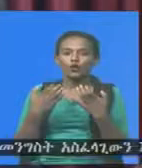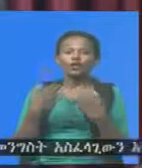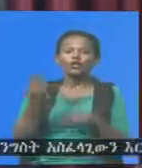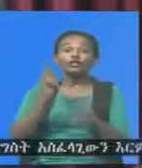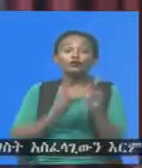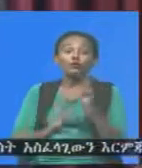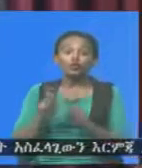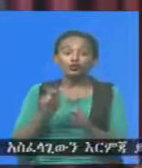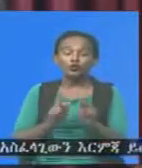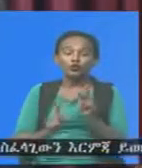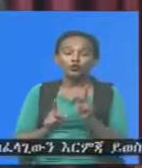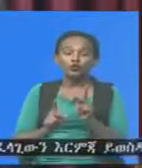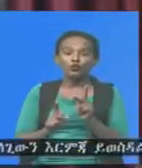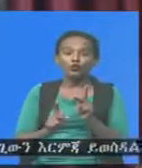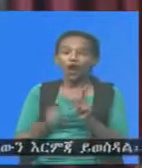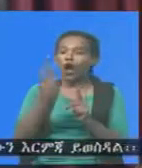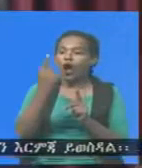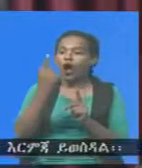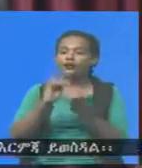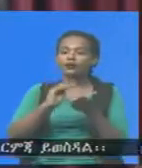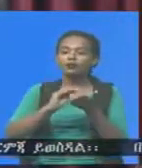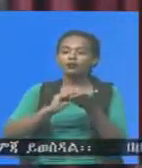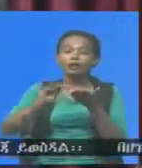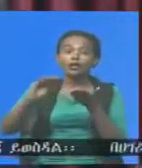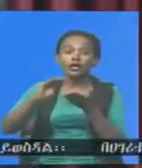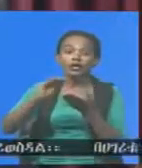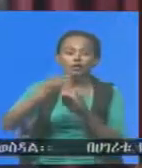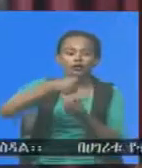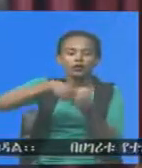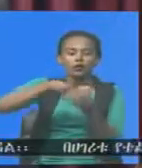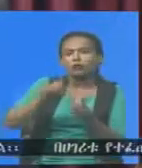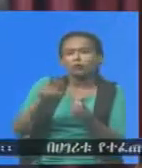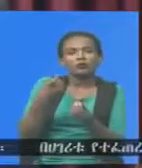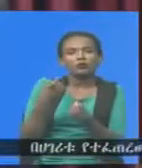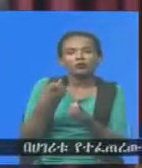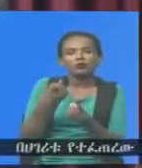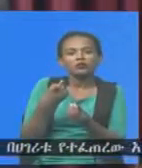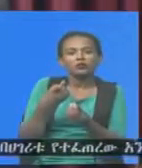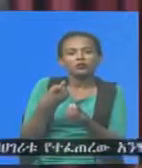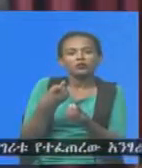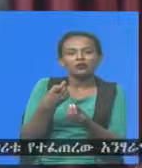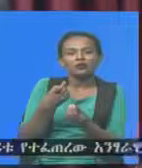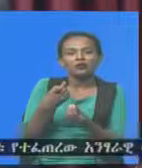ህዝባቸው 1 ሚሊዮን ገደማ ቢሆን ነው።